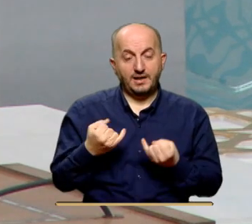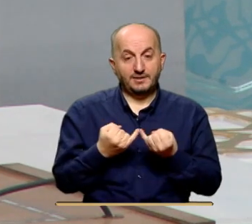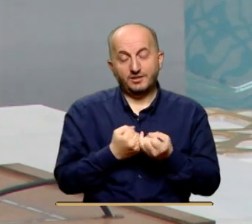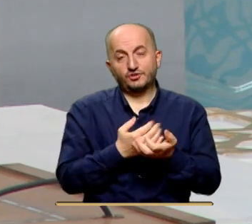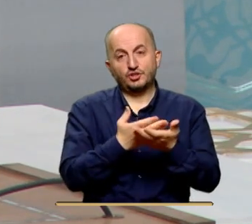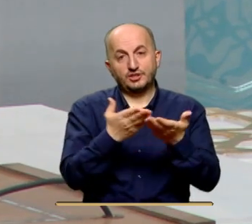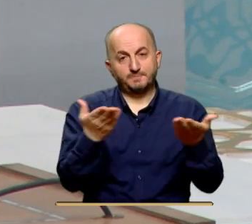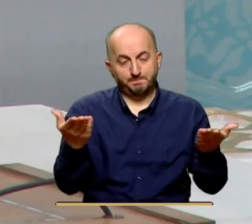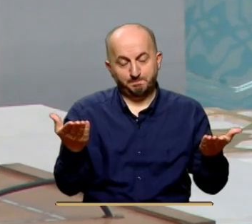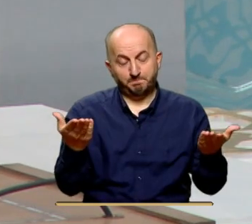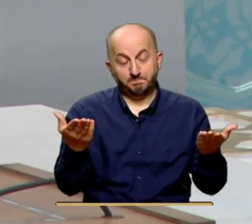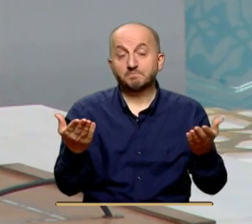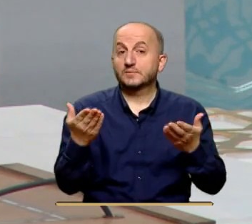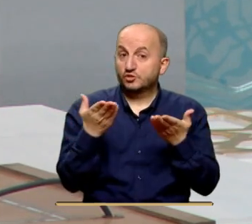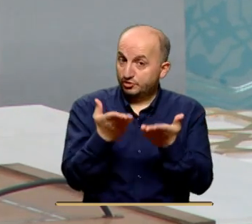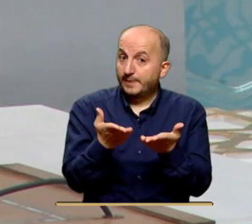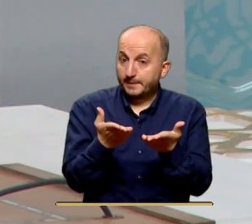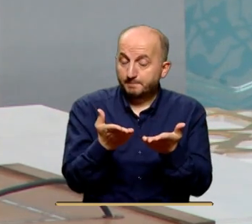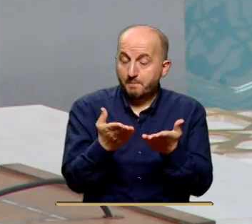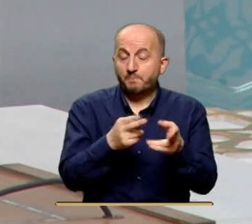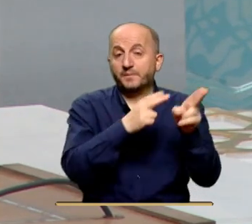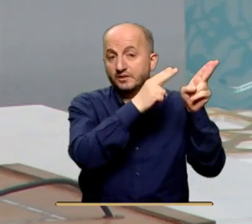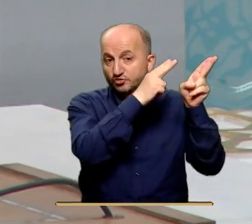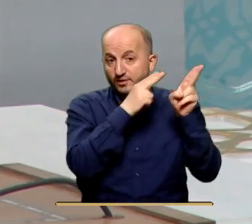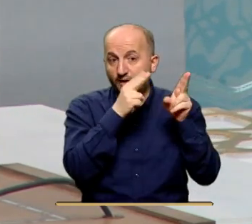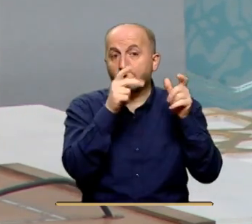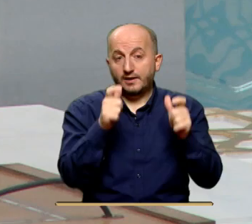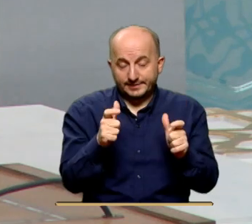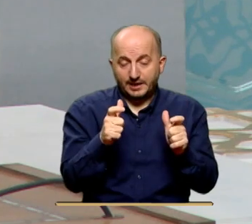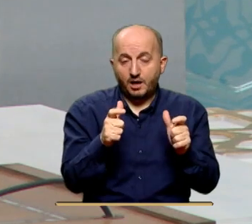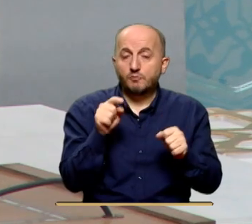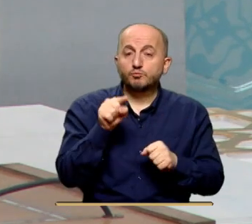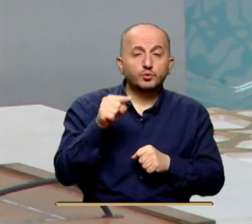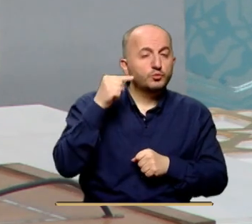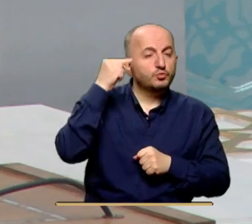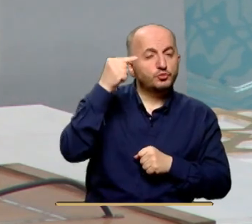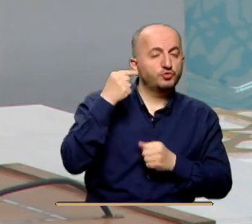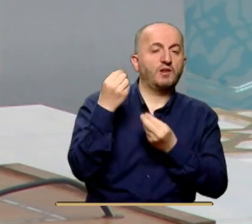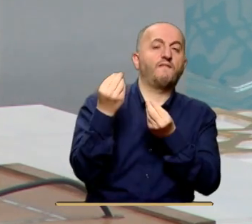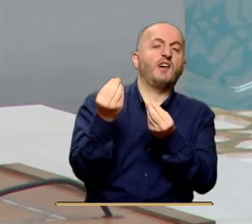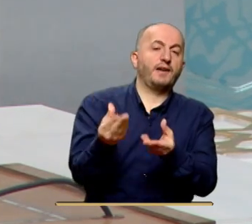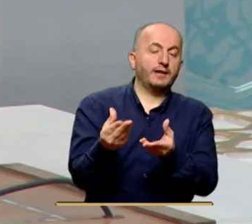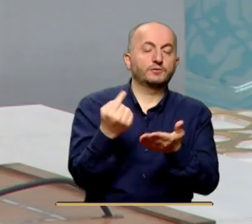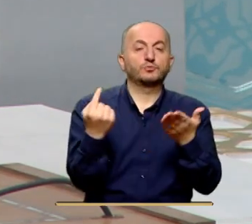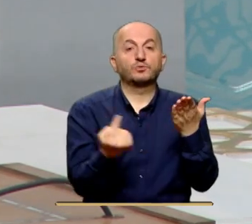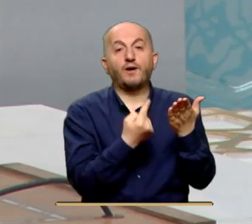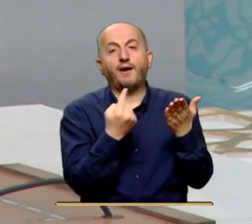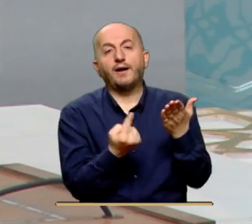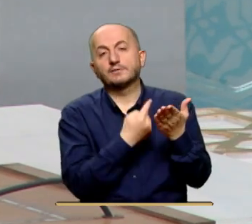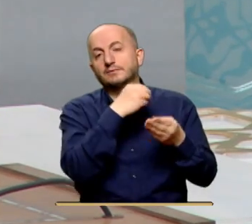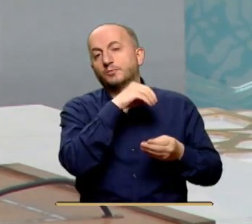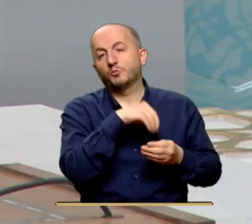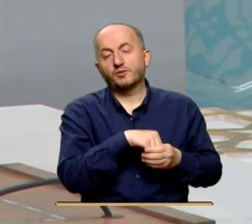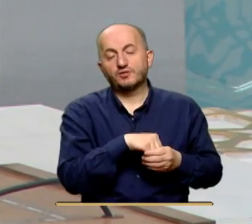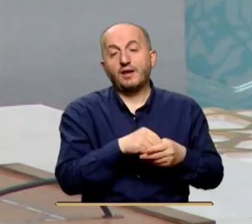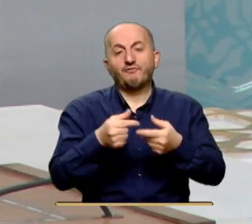kardeşlerim, işte Çanakkale'de bu ruhu veren Kur'an-ı Mübin'de